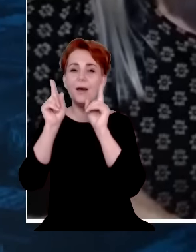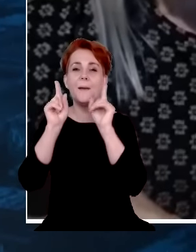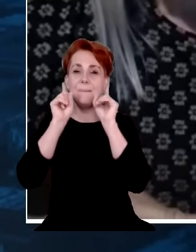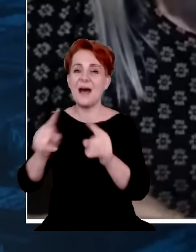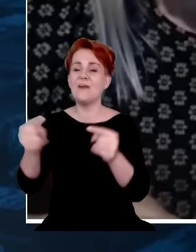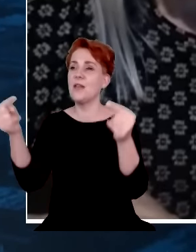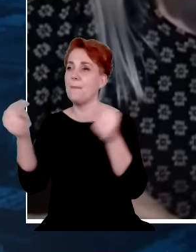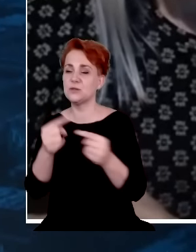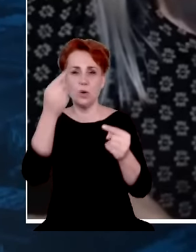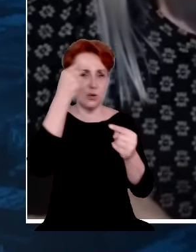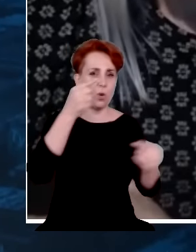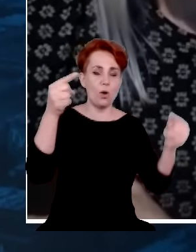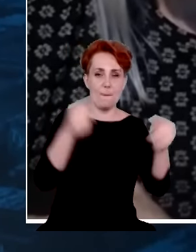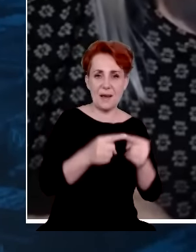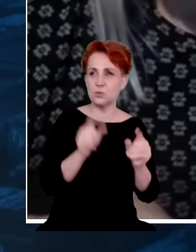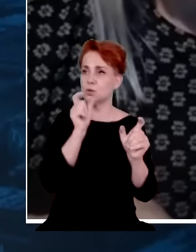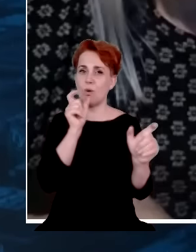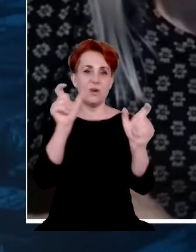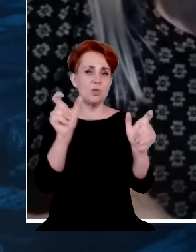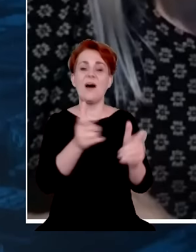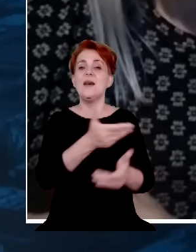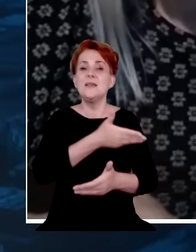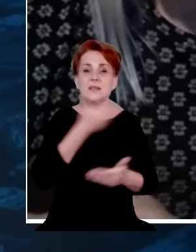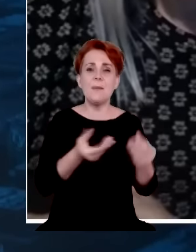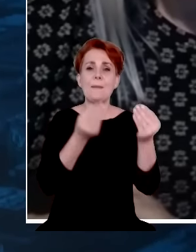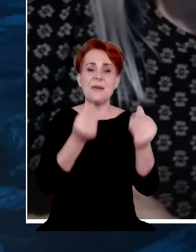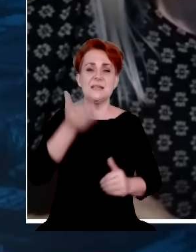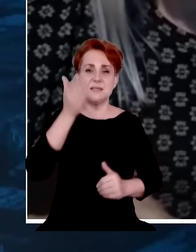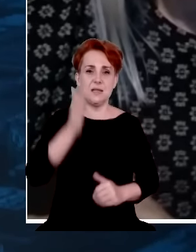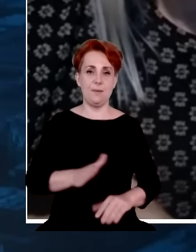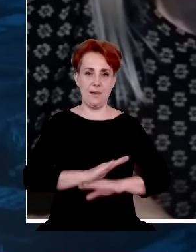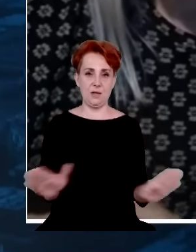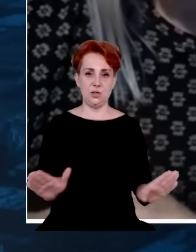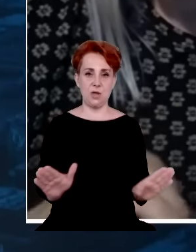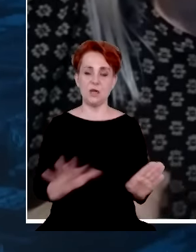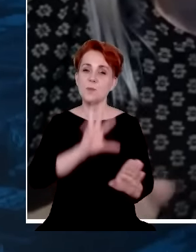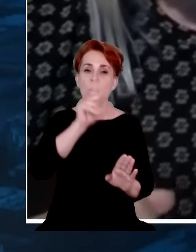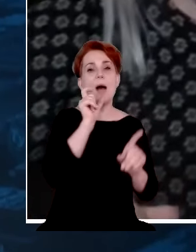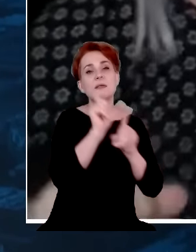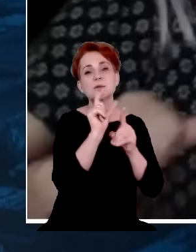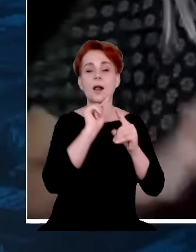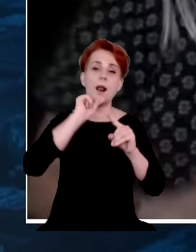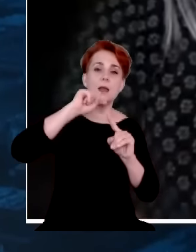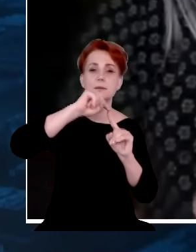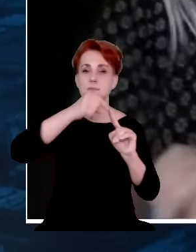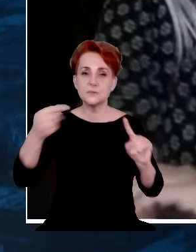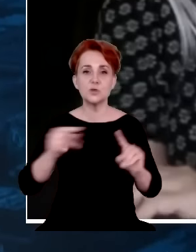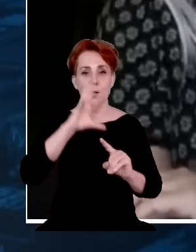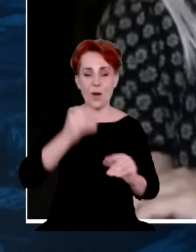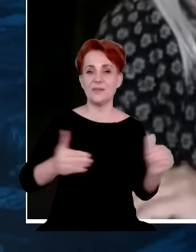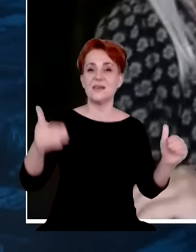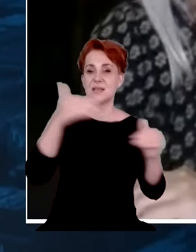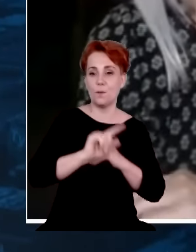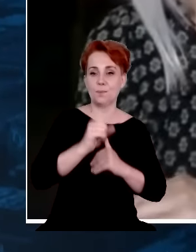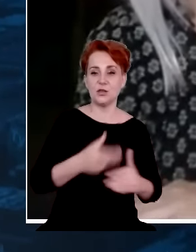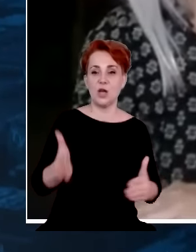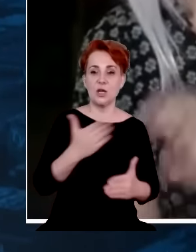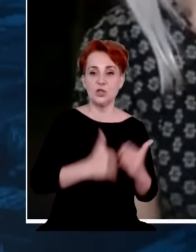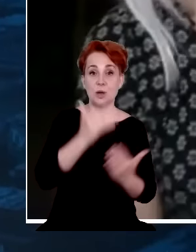ubrać w słowa to że pieniędzy nie ma i nie będzie a żeby elokwentnie i z gracją zakończyć pierwszą część